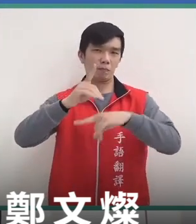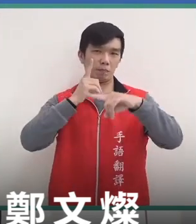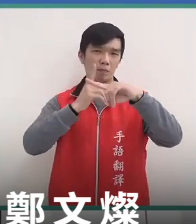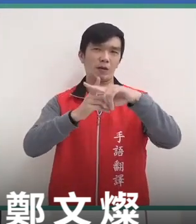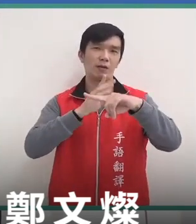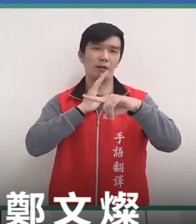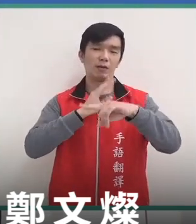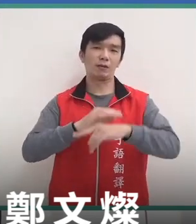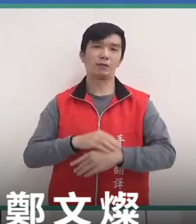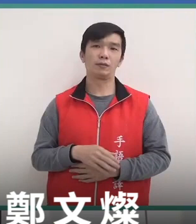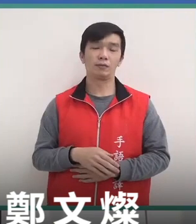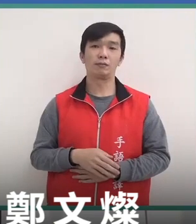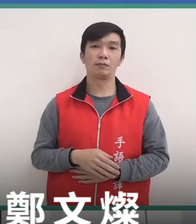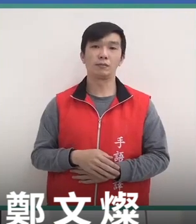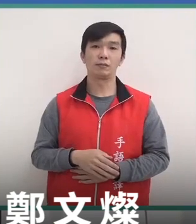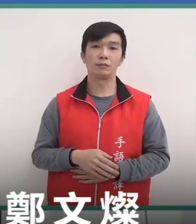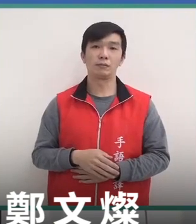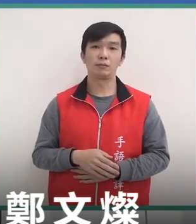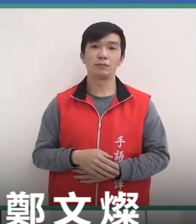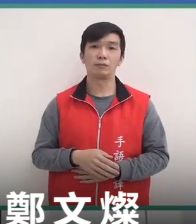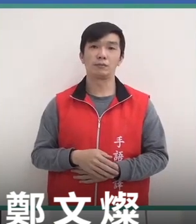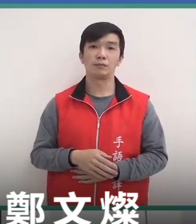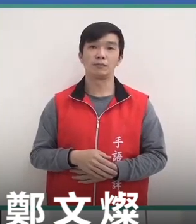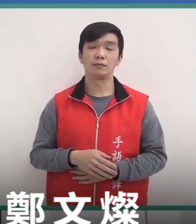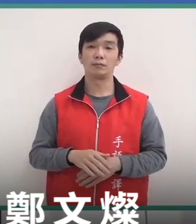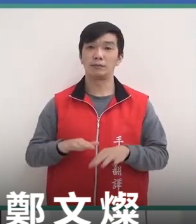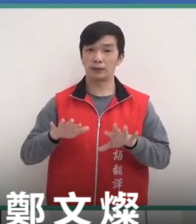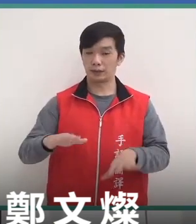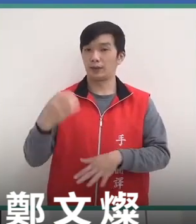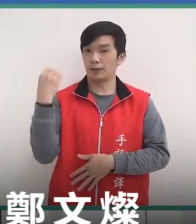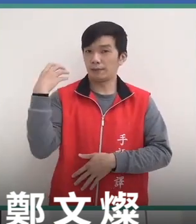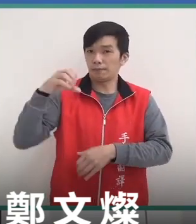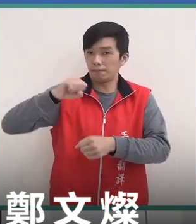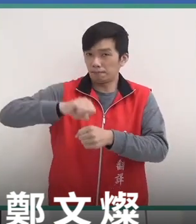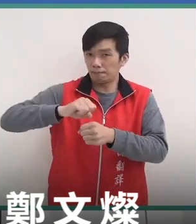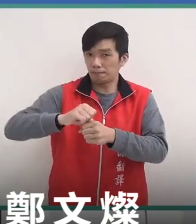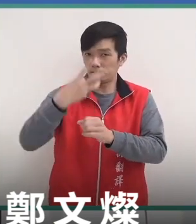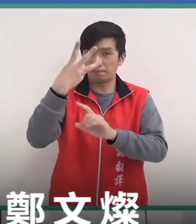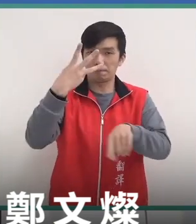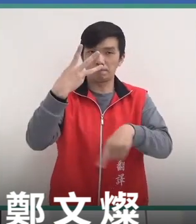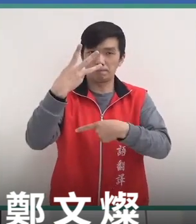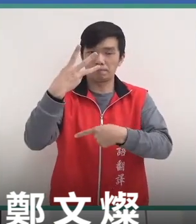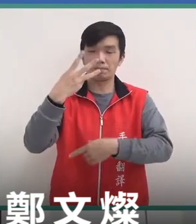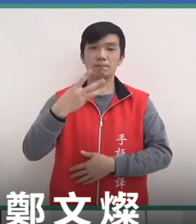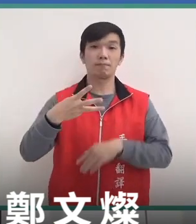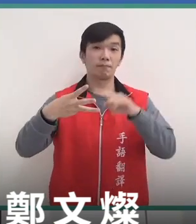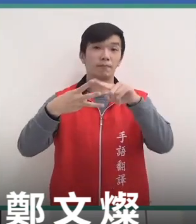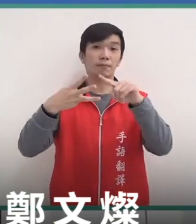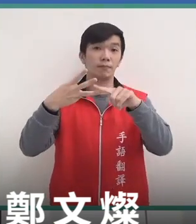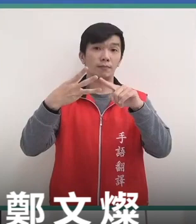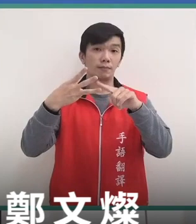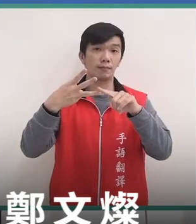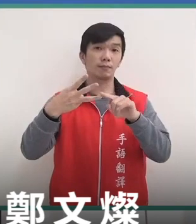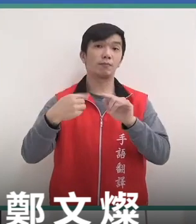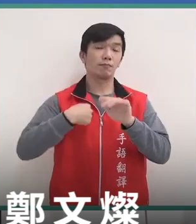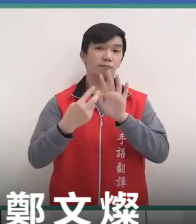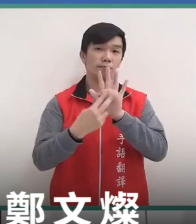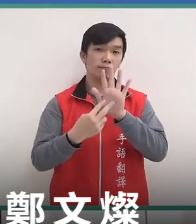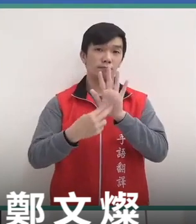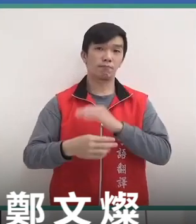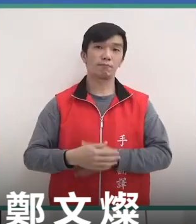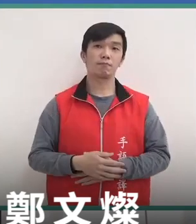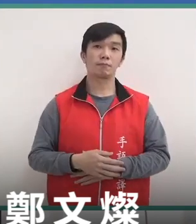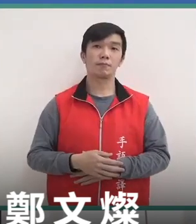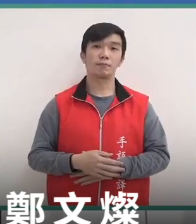有总共有新增3位确诊那3位确诊我来说明一下。17630